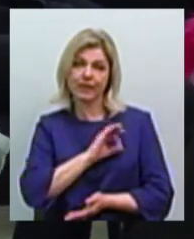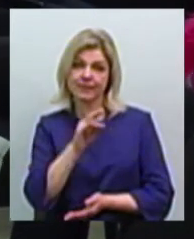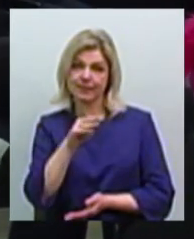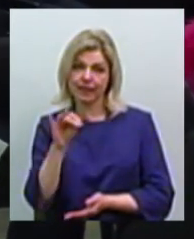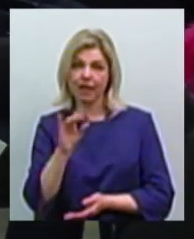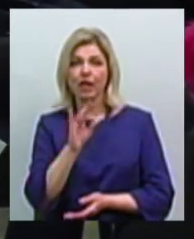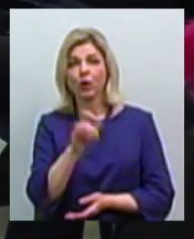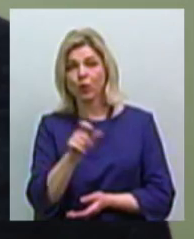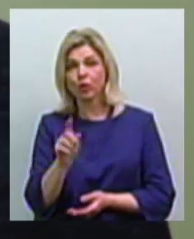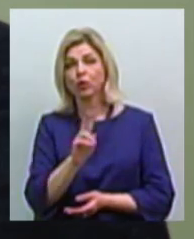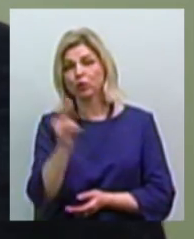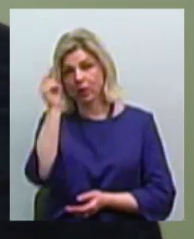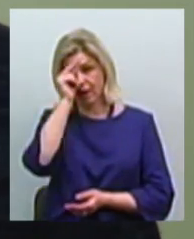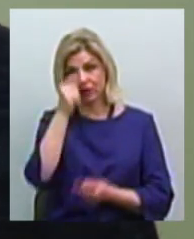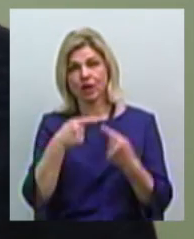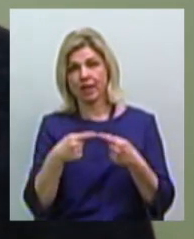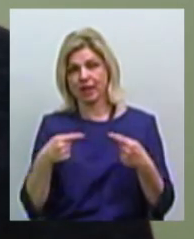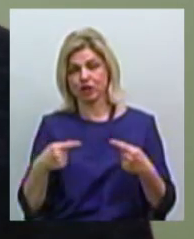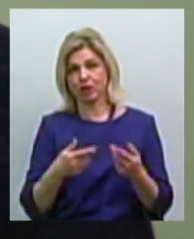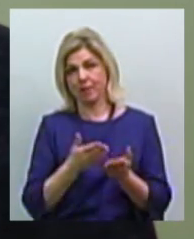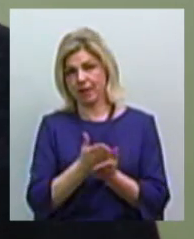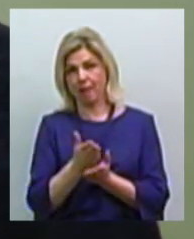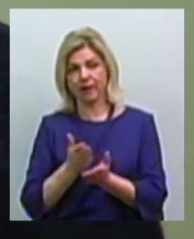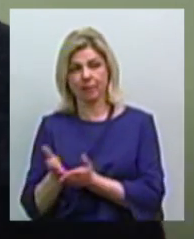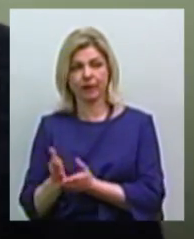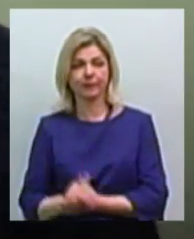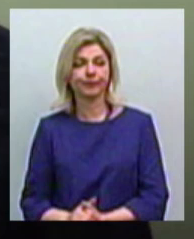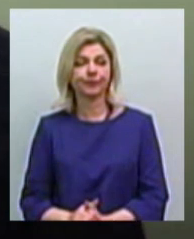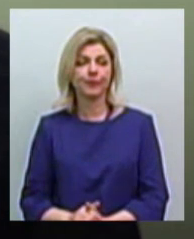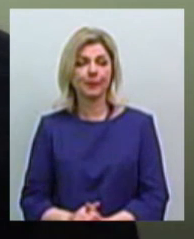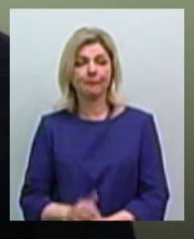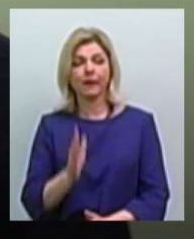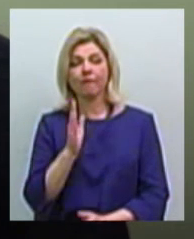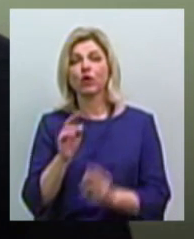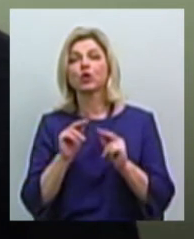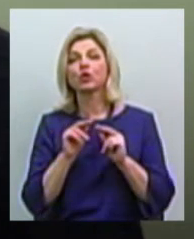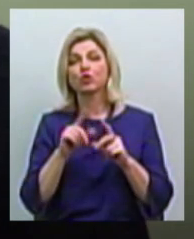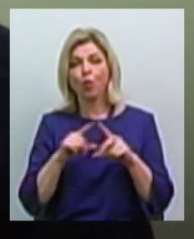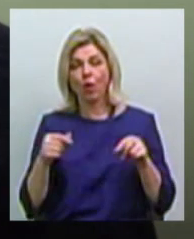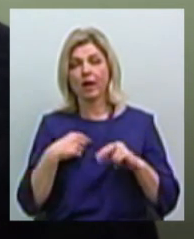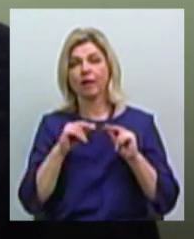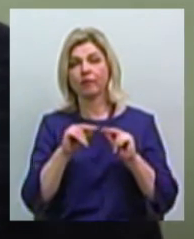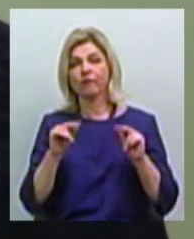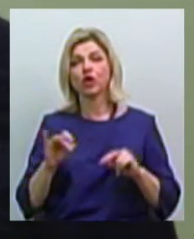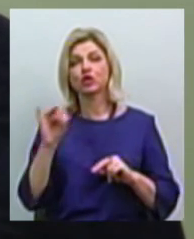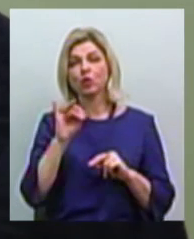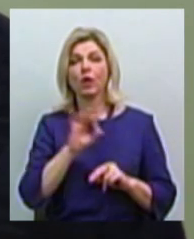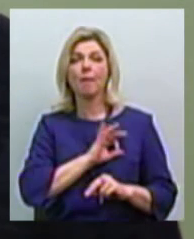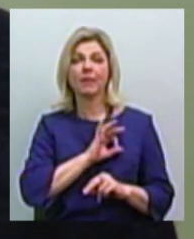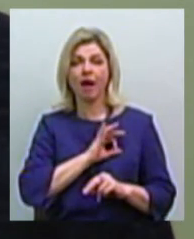за іншими напрямками. По-перше, оскільки викладаю в школі, викладаю історію правознавства, то цікавлюся